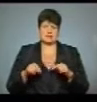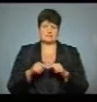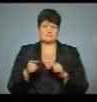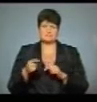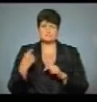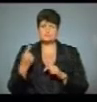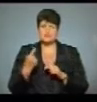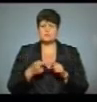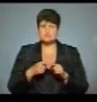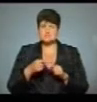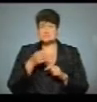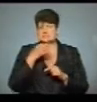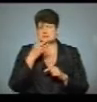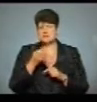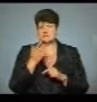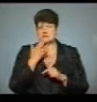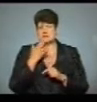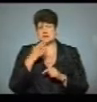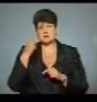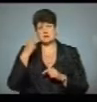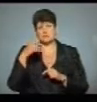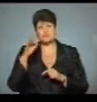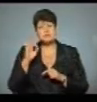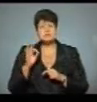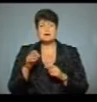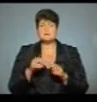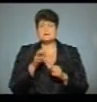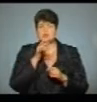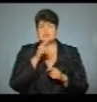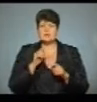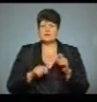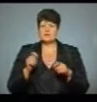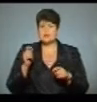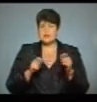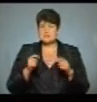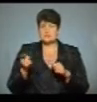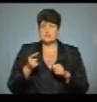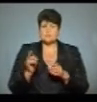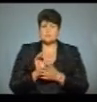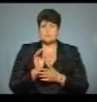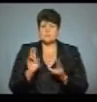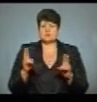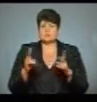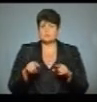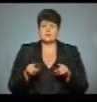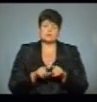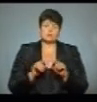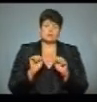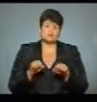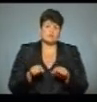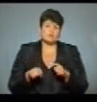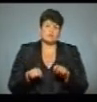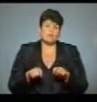нам повідомив речник Нацполіції області Сергій Крета під час прес-конференції у Тернопільському прес-клубі. Також про можливі порушення,